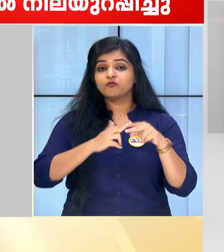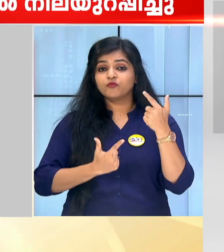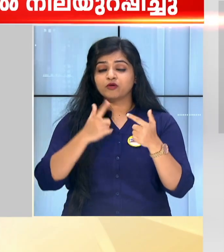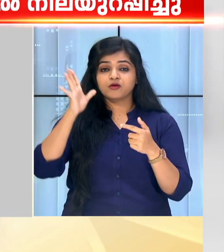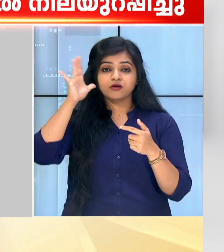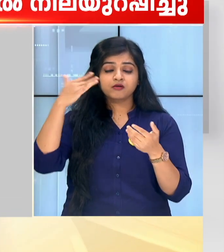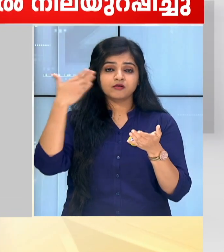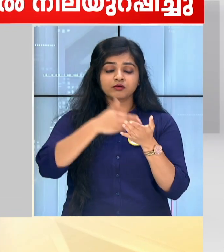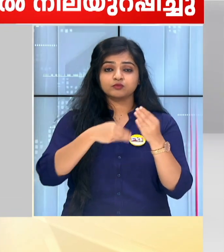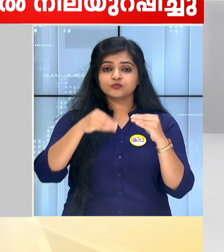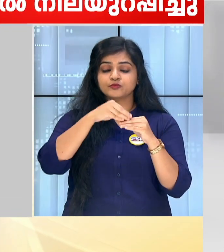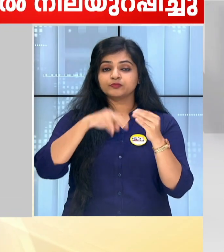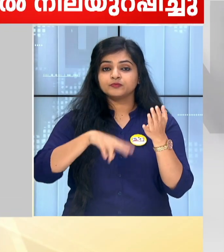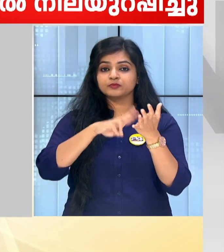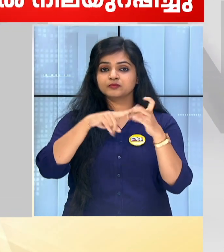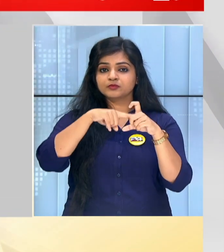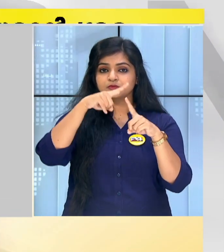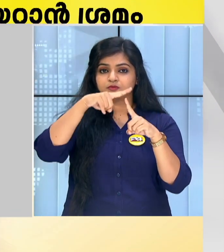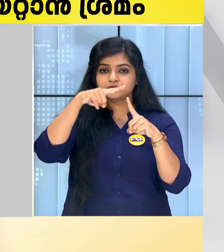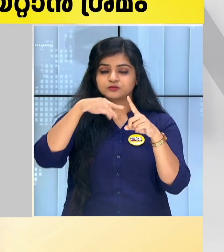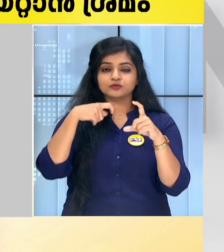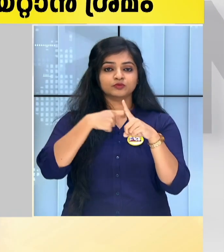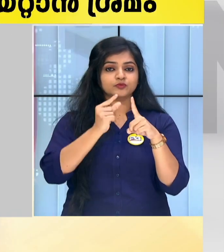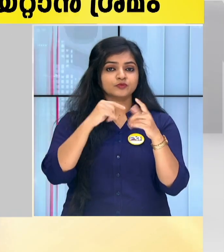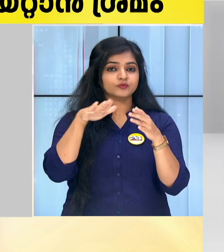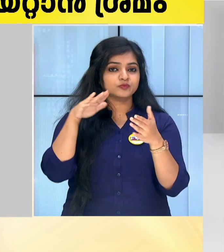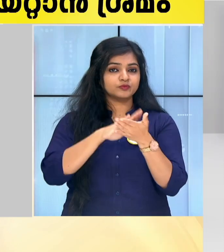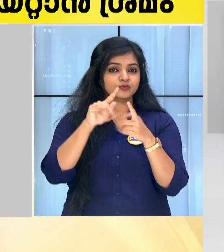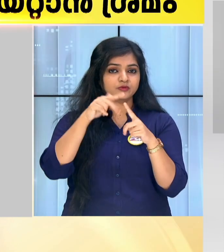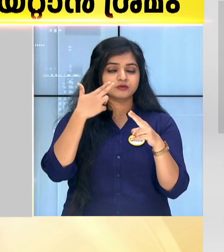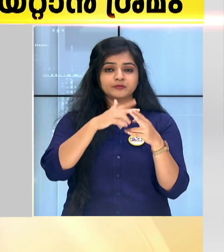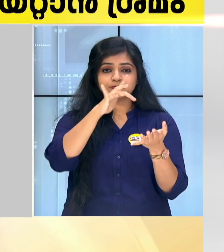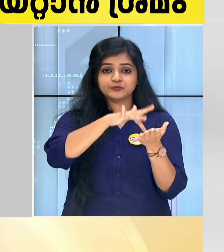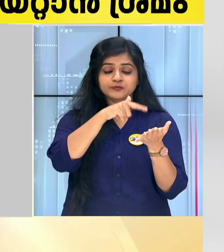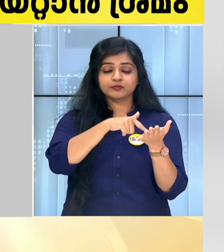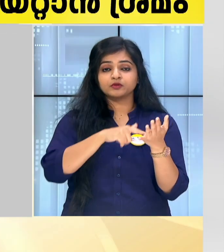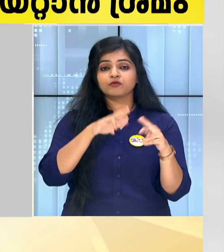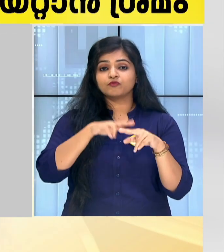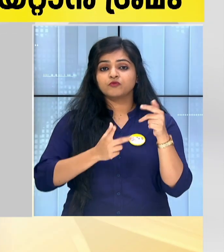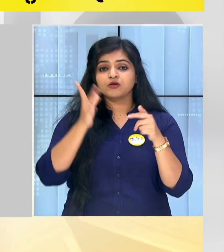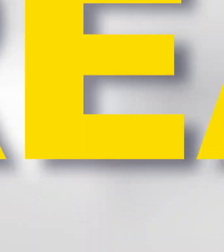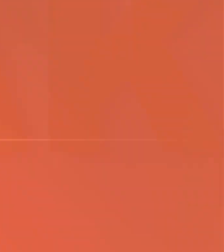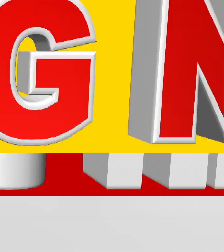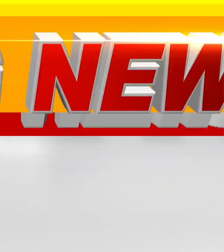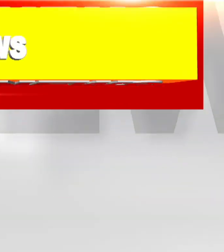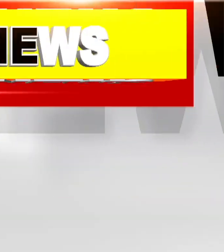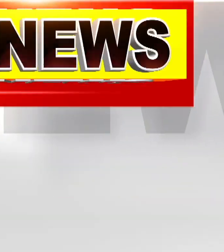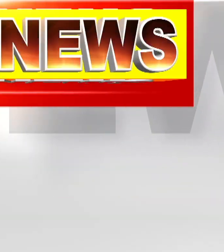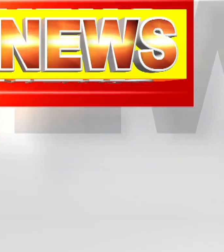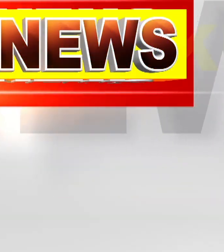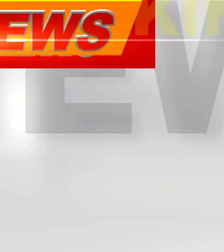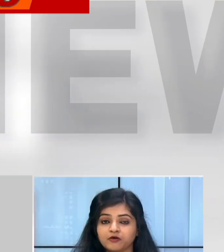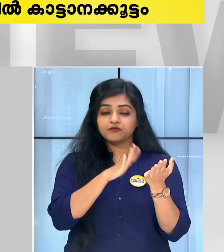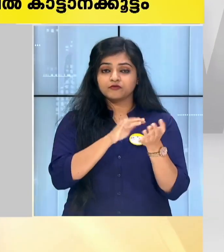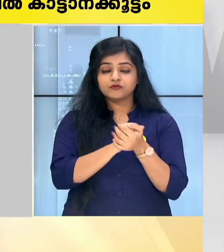നെറ്റിക്കുടിയിലാണ് കാട്ടാനക്കൂട്ടം ജനവാസ മേഖലയിൽ തമ്പടിച്ചിരിക്കുന്നത്. ആനയെ തുരത്താൻ വേണ്ടി വനം വകുപ്പ് വാച്ചർമാരുടെ ശ്രമം തുടരുകയാണ്. നിലവിൽ